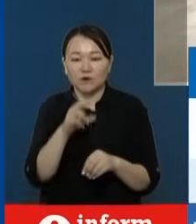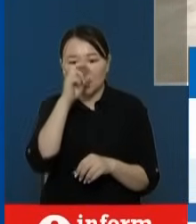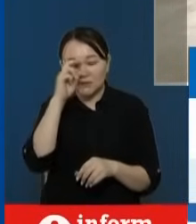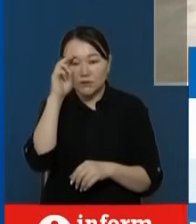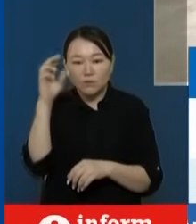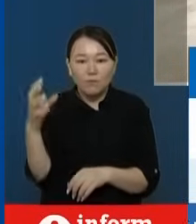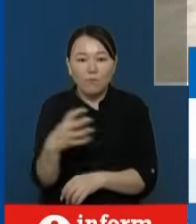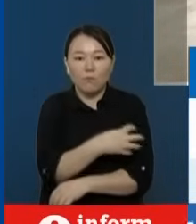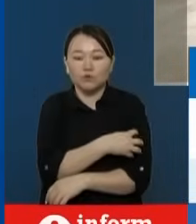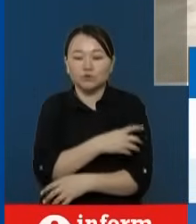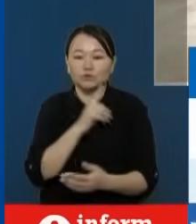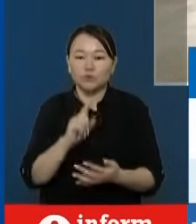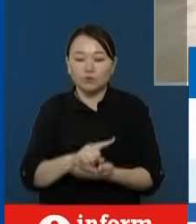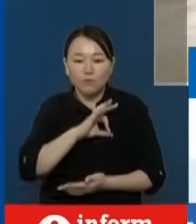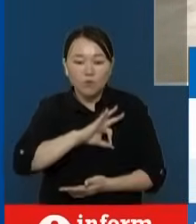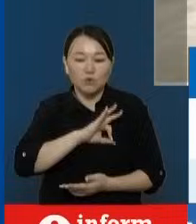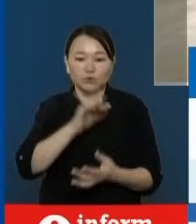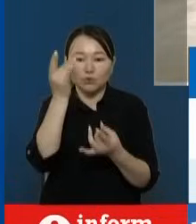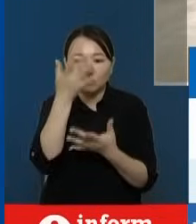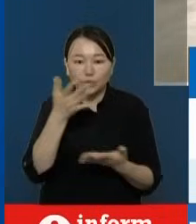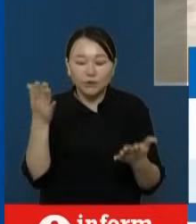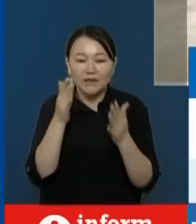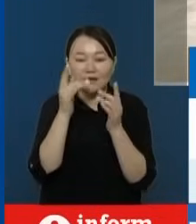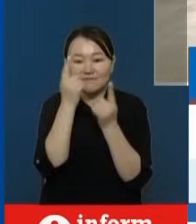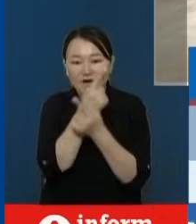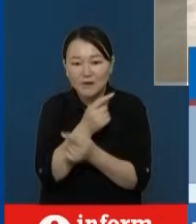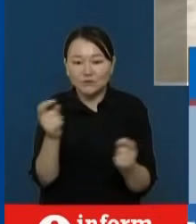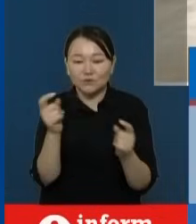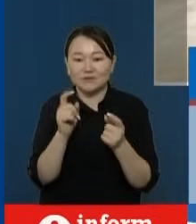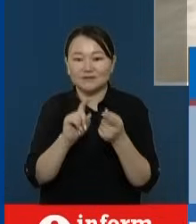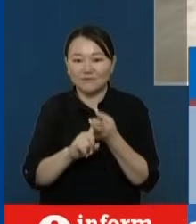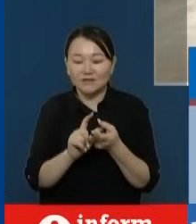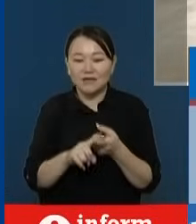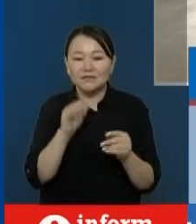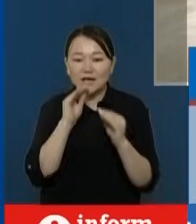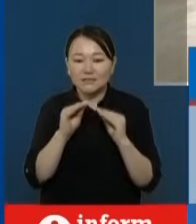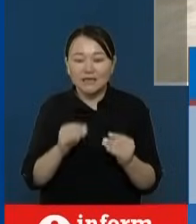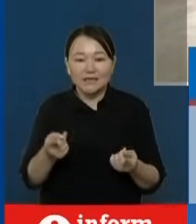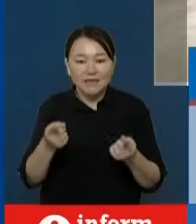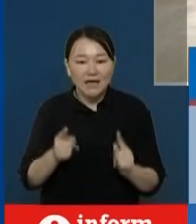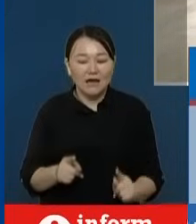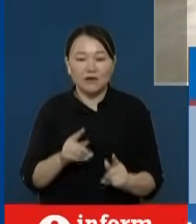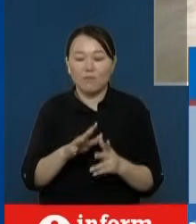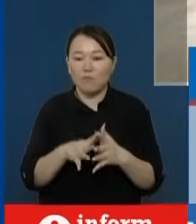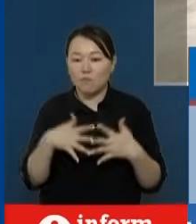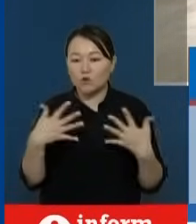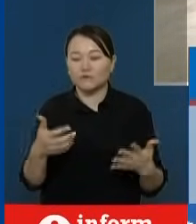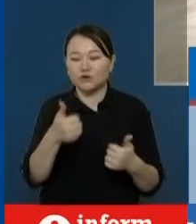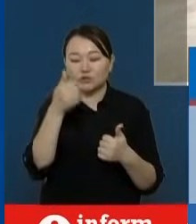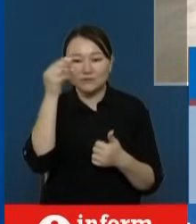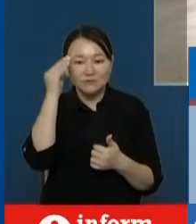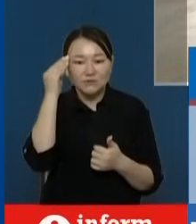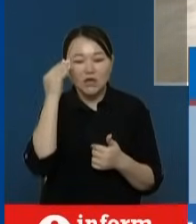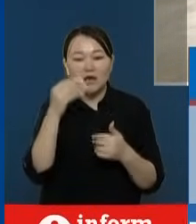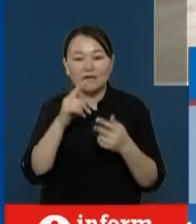мощи, культурно-просветительской, информационной, да, для того, чтобы создать реально перенасыщенное, в хорошем смысле, информационное